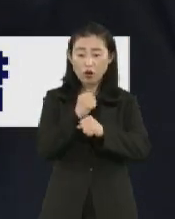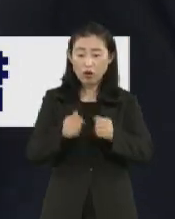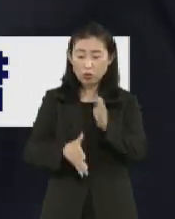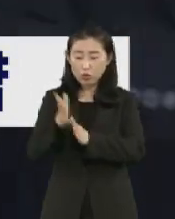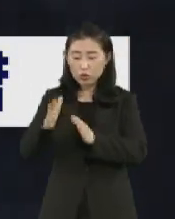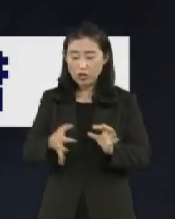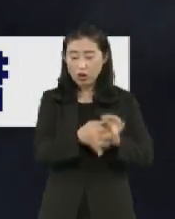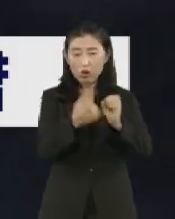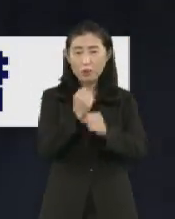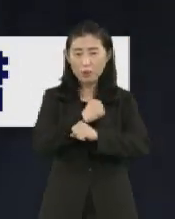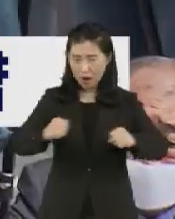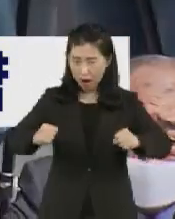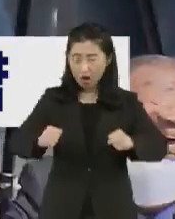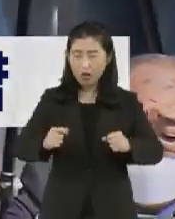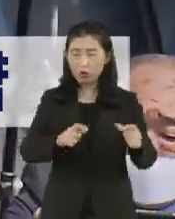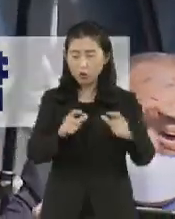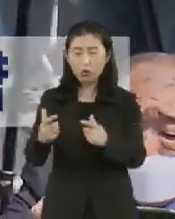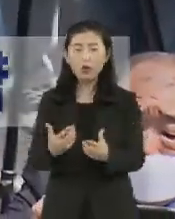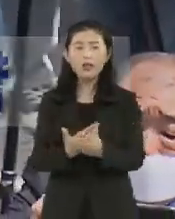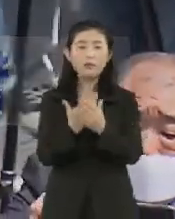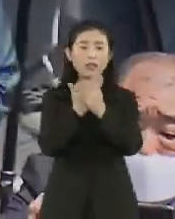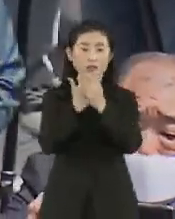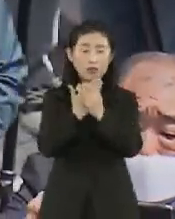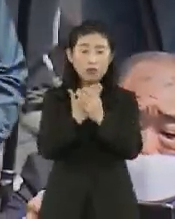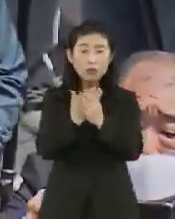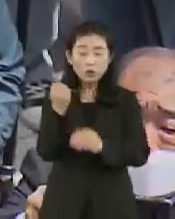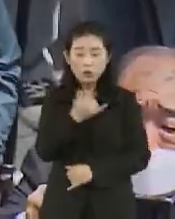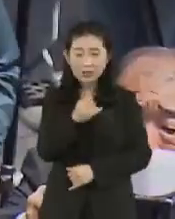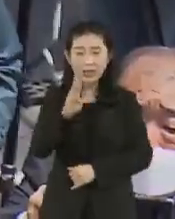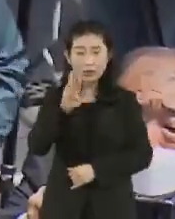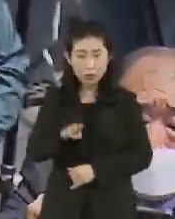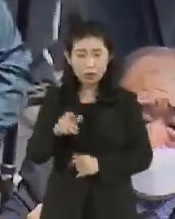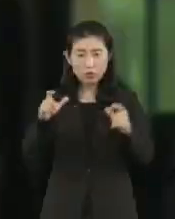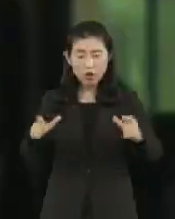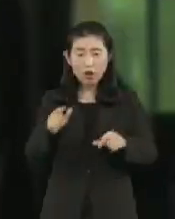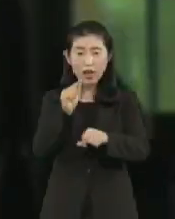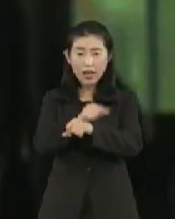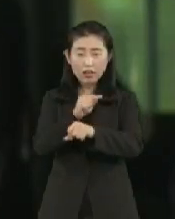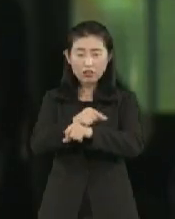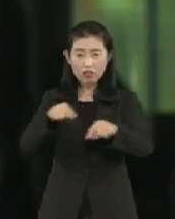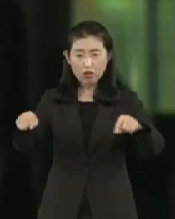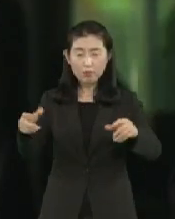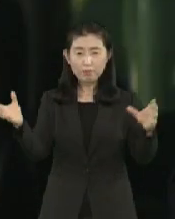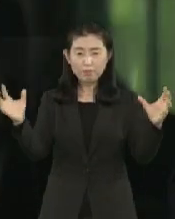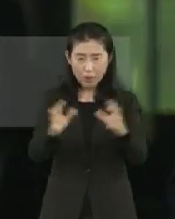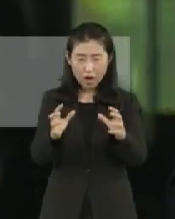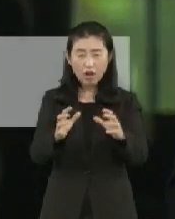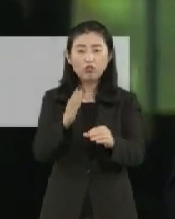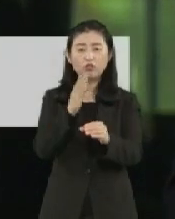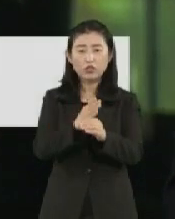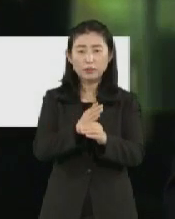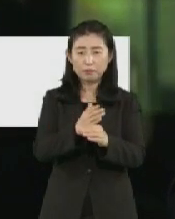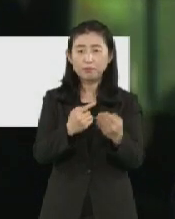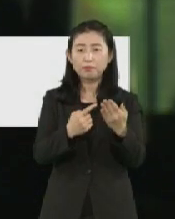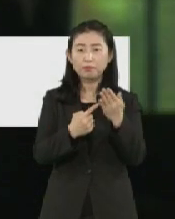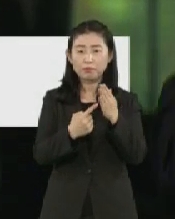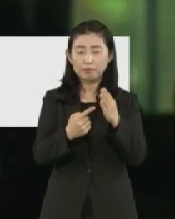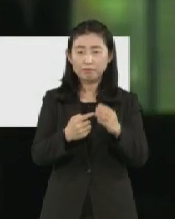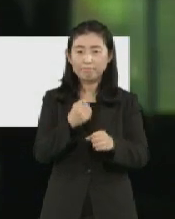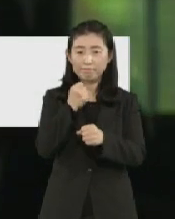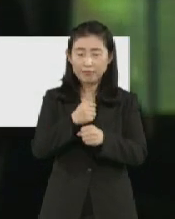조성 등 균형 발전을 역설하며 와 행정수도 완 사도 0 약했습니다 그 개념 아 청와대 의견을